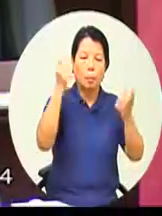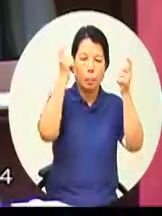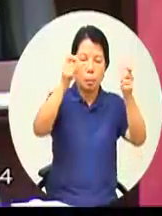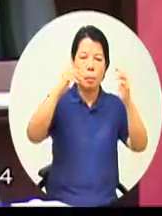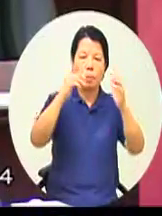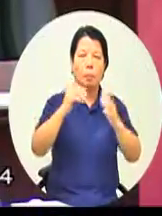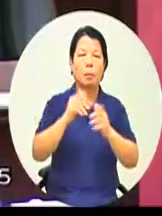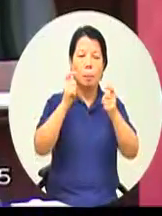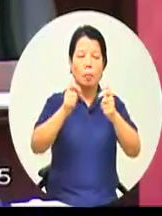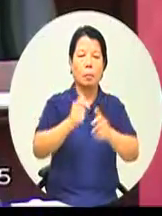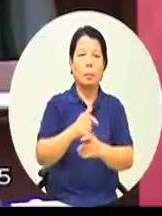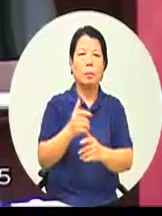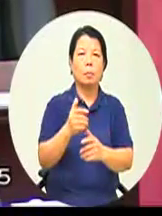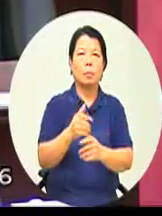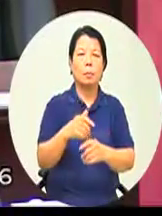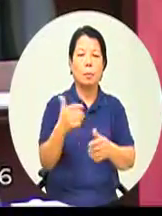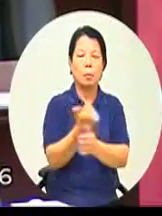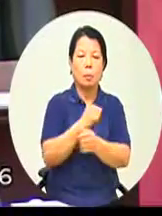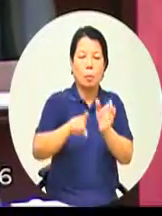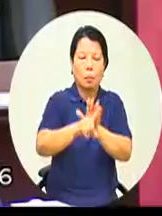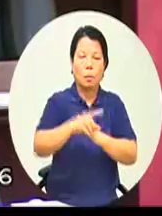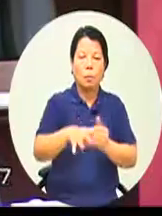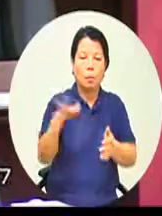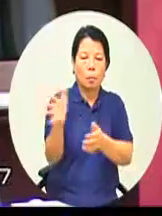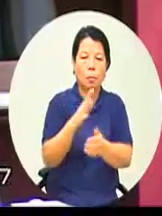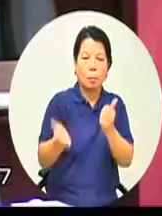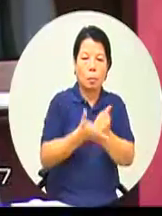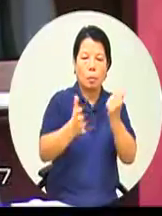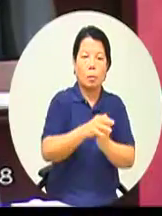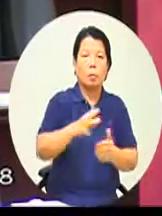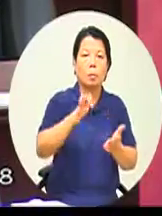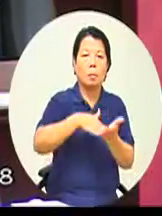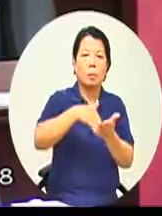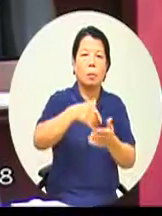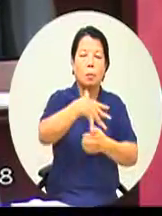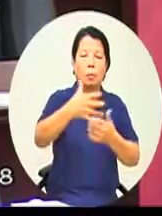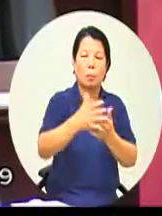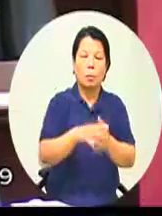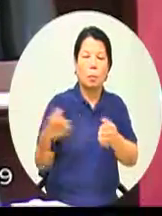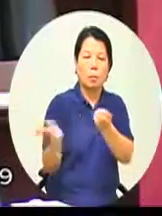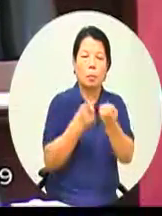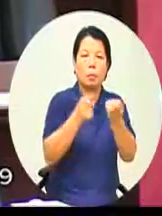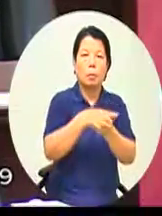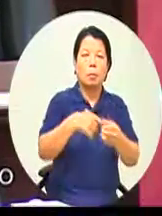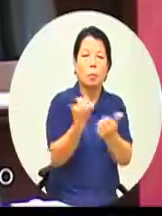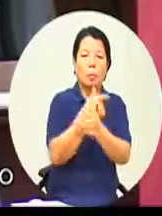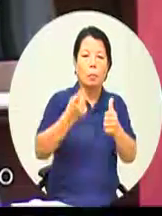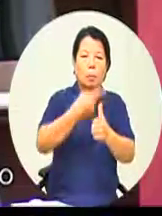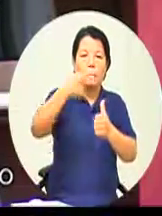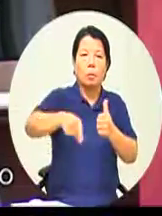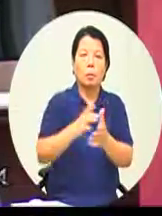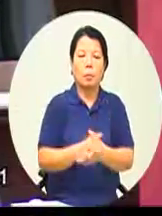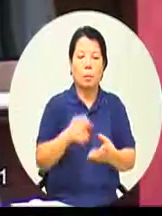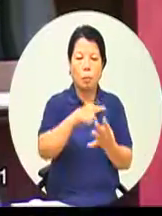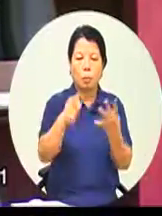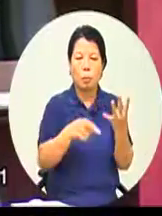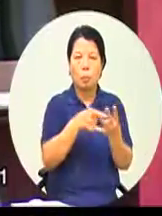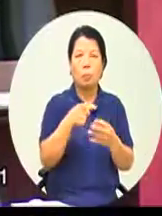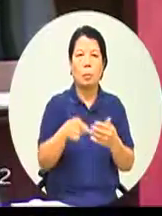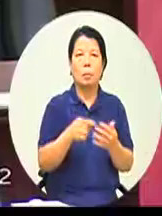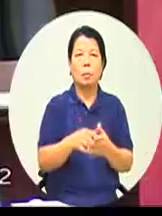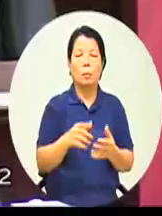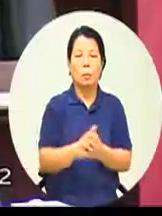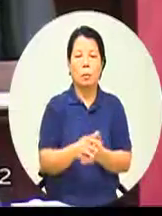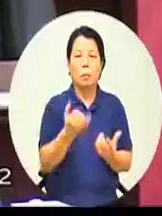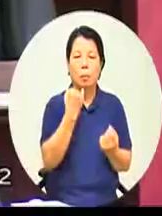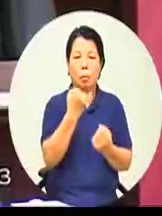国比赛，也得到我们这个世界软式少棒的冠军哦。所以我希望哦，上述这几个议题。也许